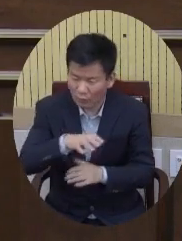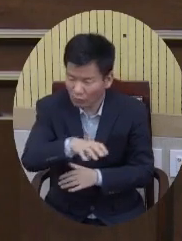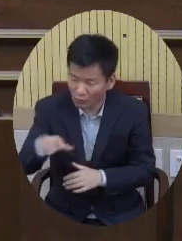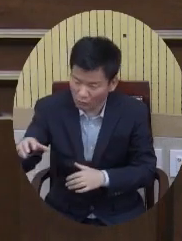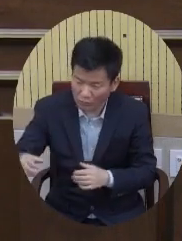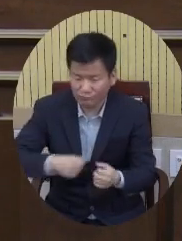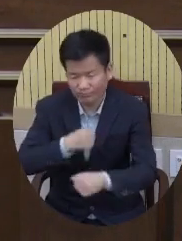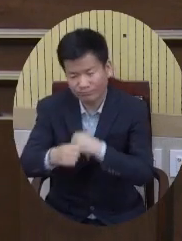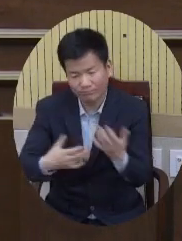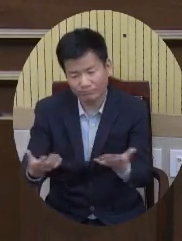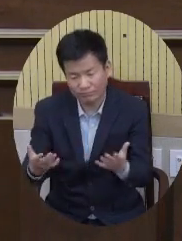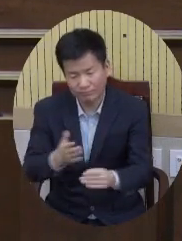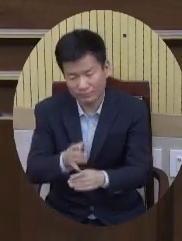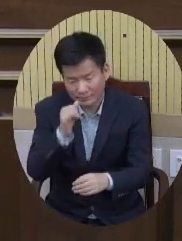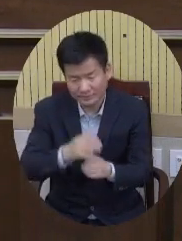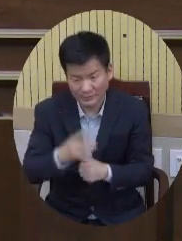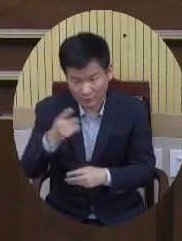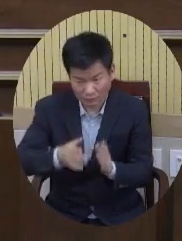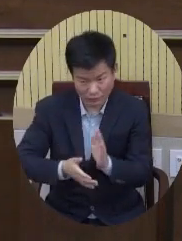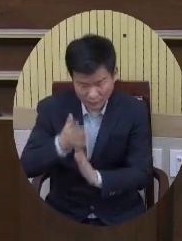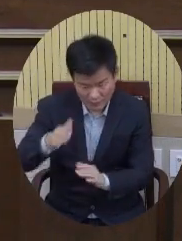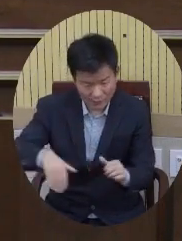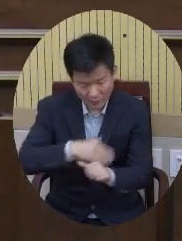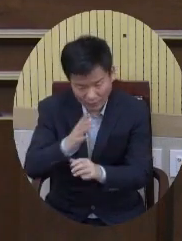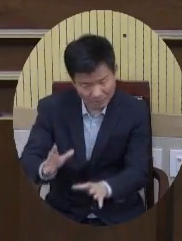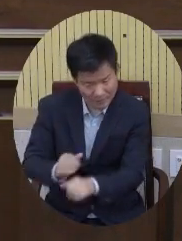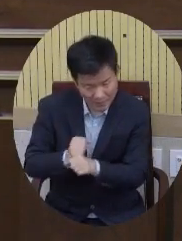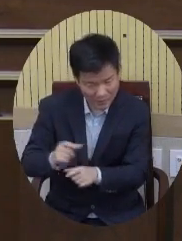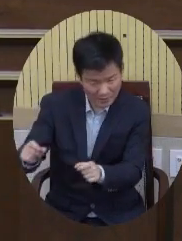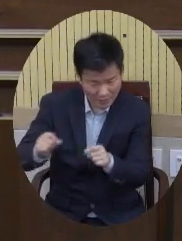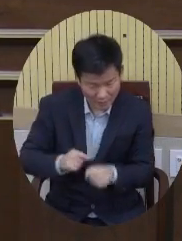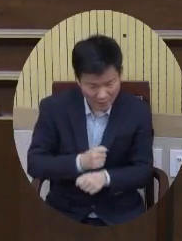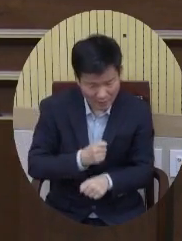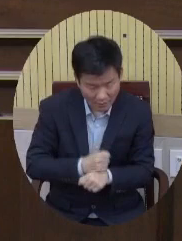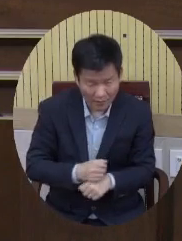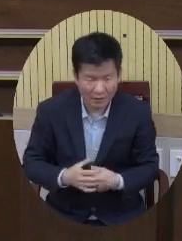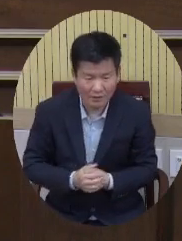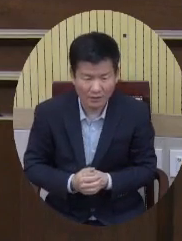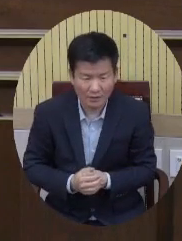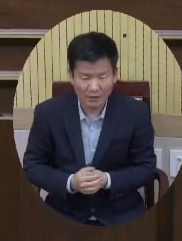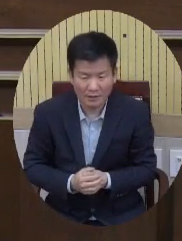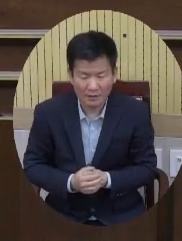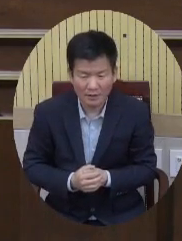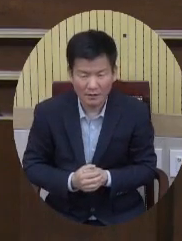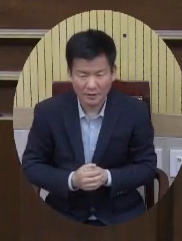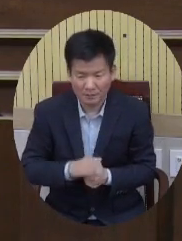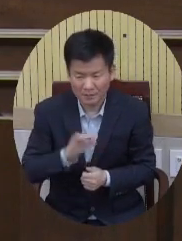공간을 갖고 있습니다 청주시도 이러한 추세를 반영하여 실험했던 것이 비체나움이었습니다